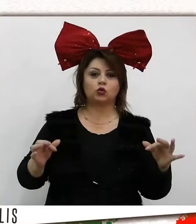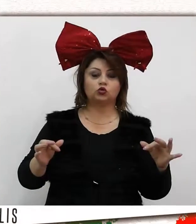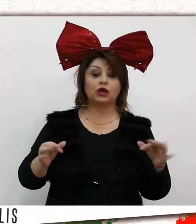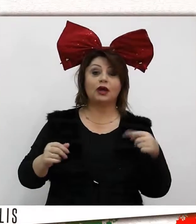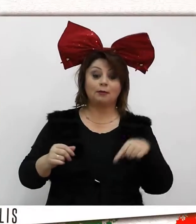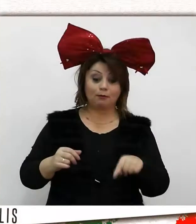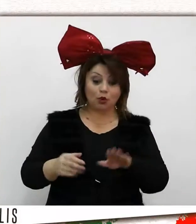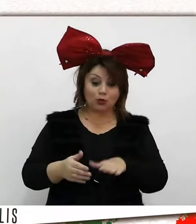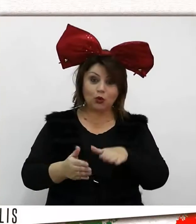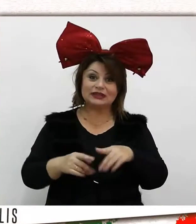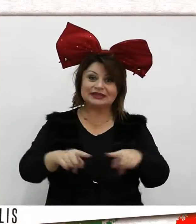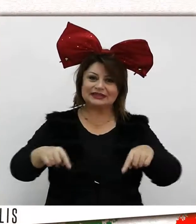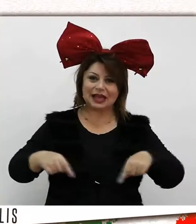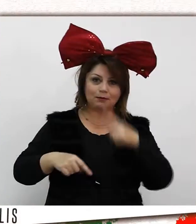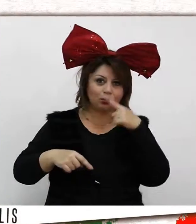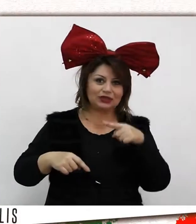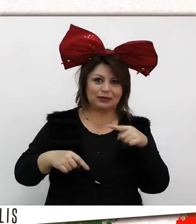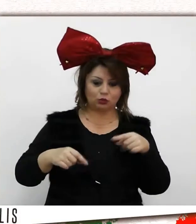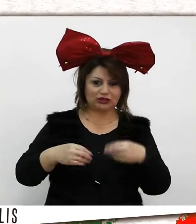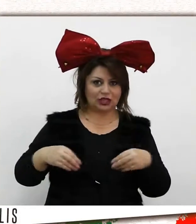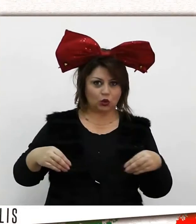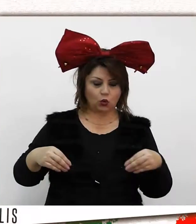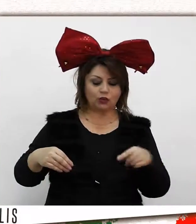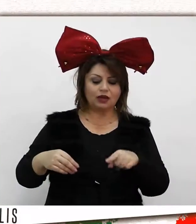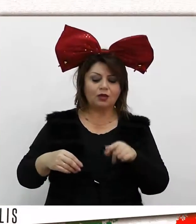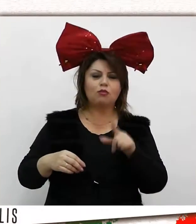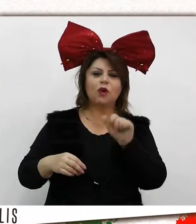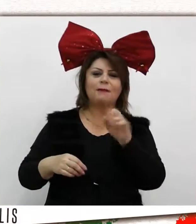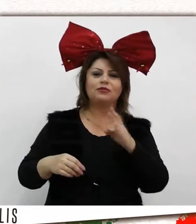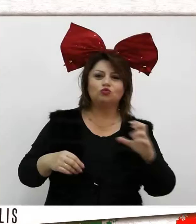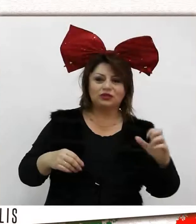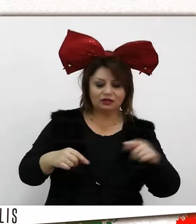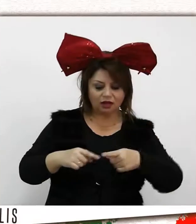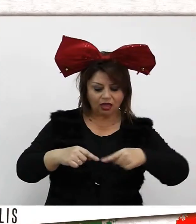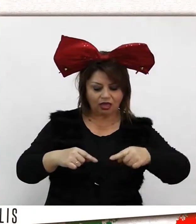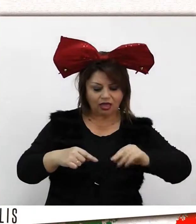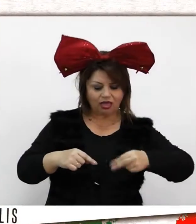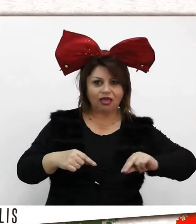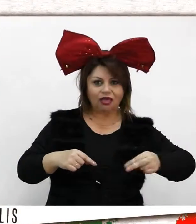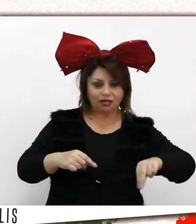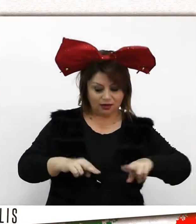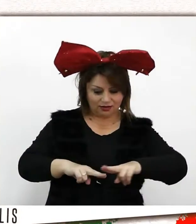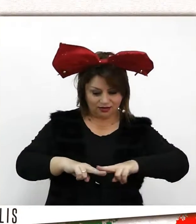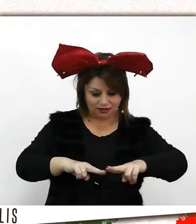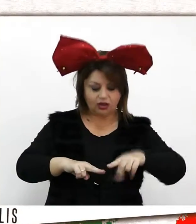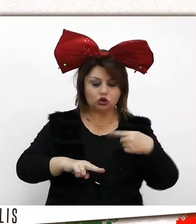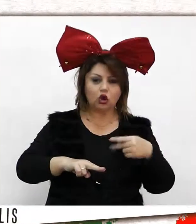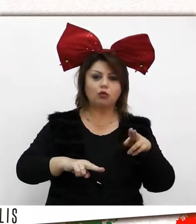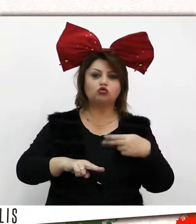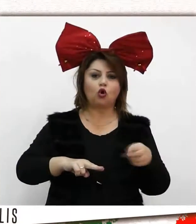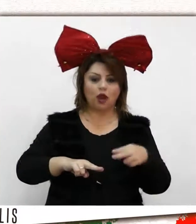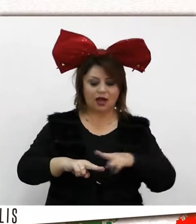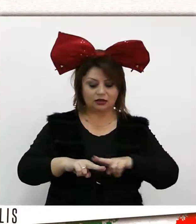Aiutandovi con l'apposito stampo in silicone, scrivete delle lettere con il gel al mandarino su base cioccolato. Ponete anche queste